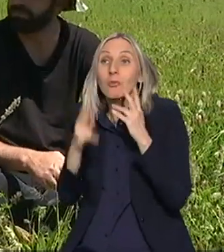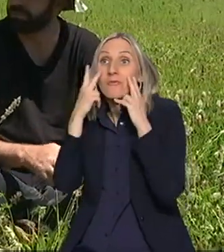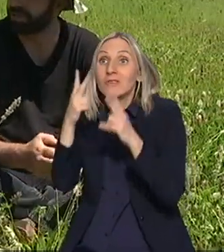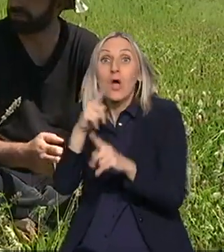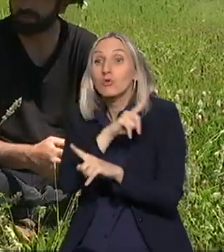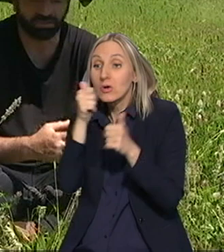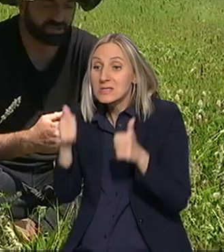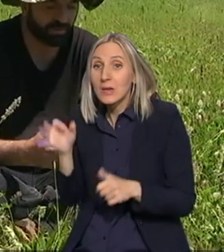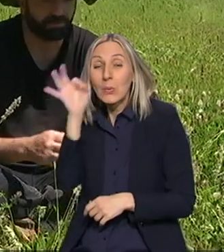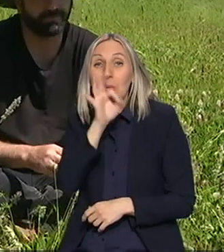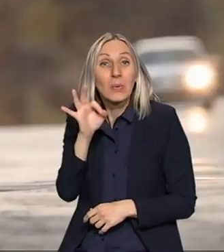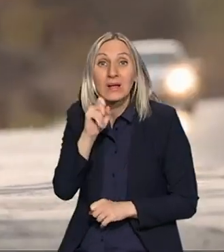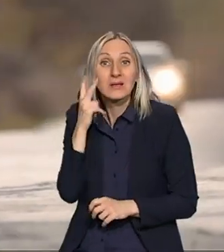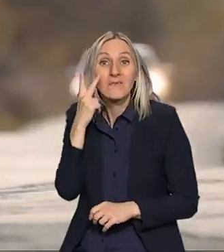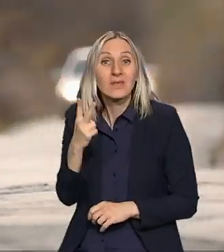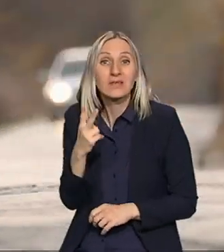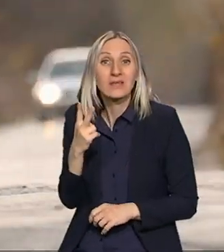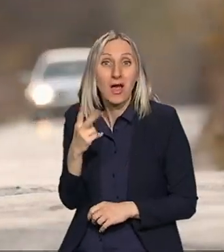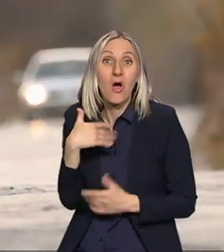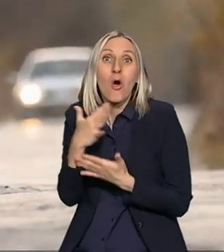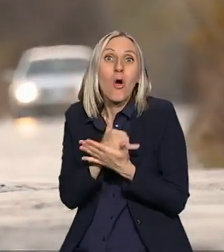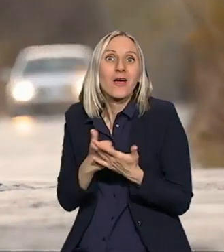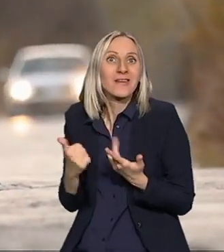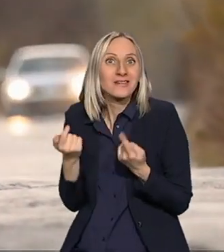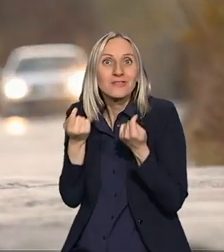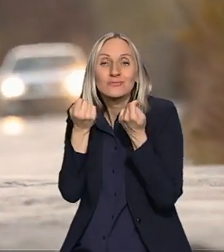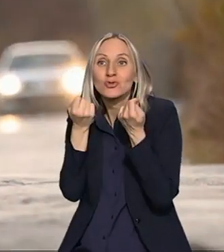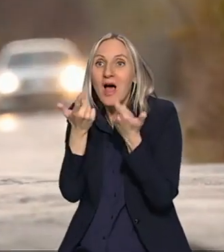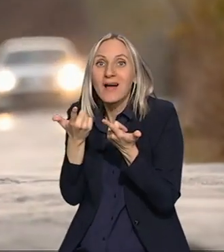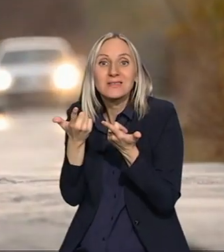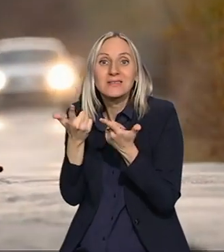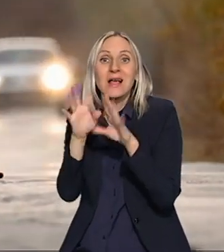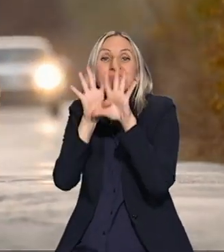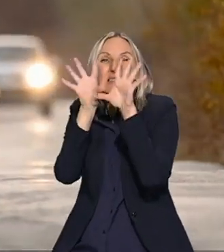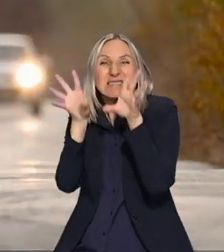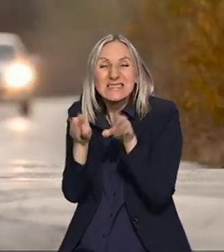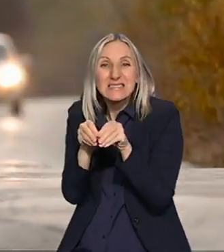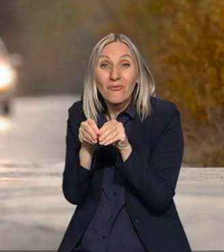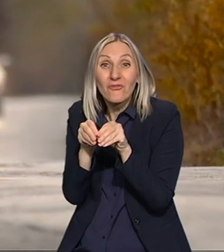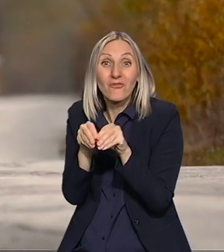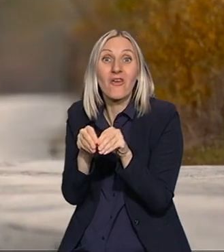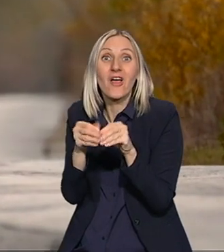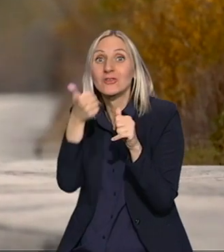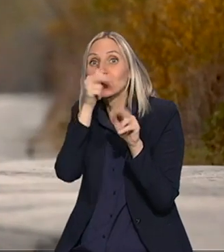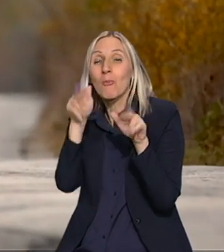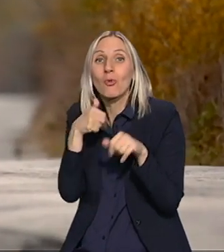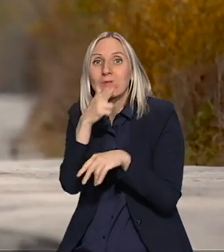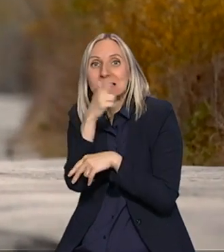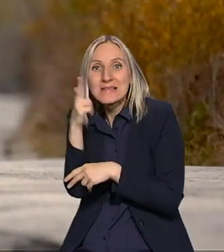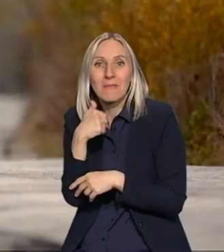koristim šansu, znači sve da što je moguće da sedim tu i da iskoristim priliku